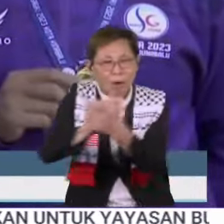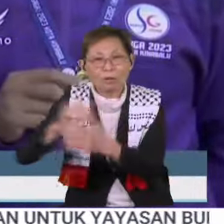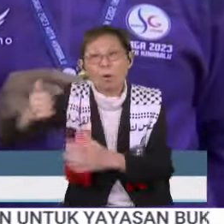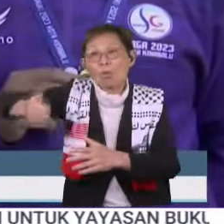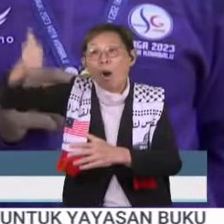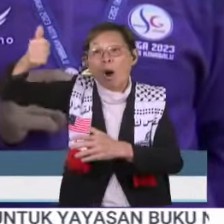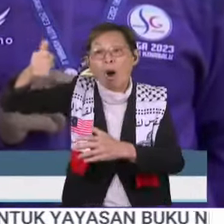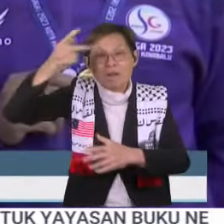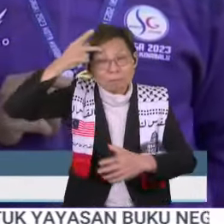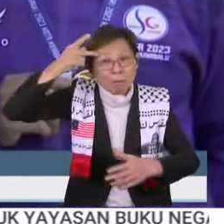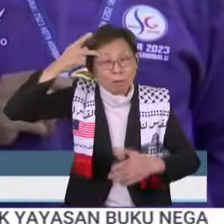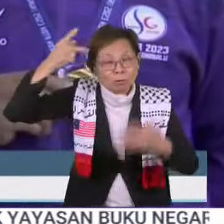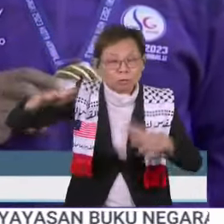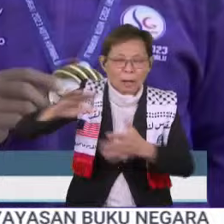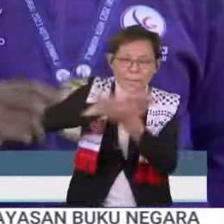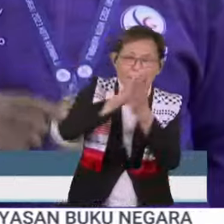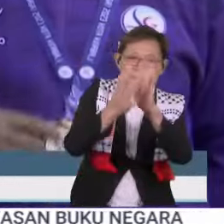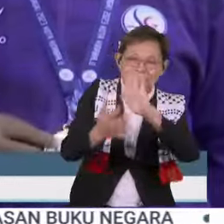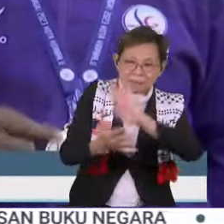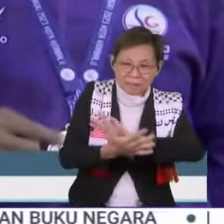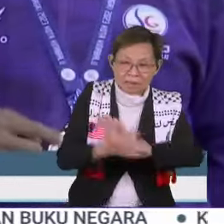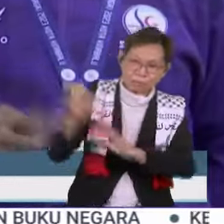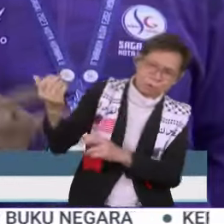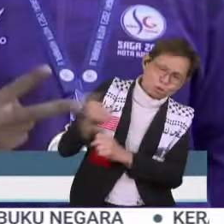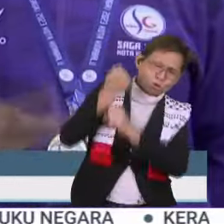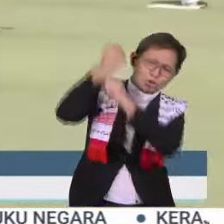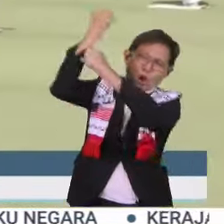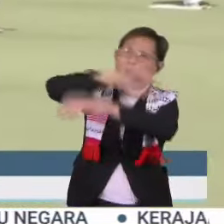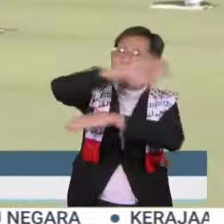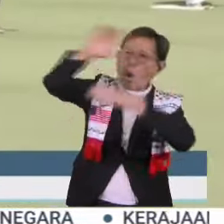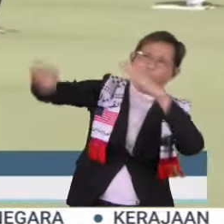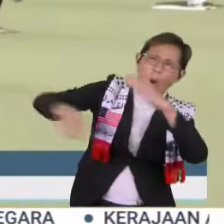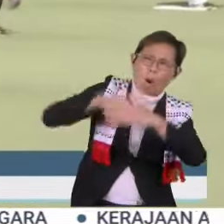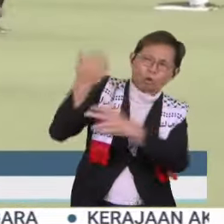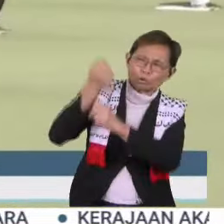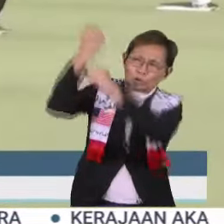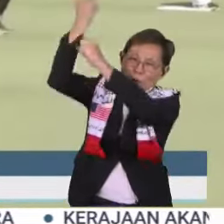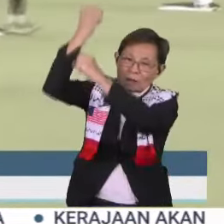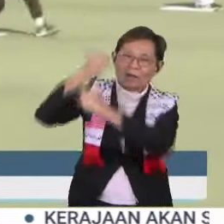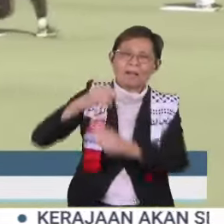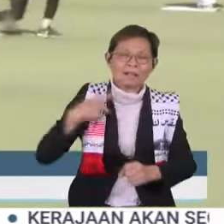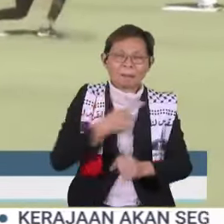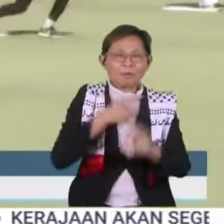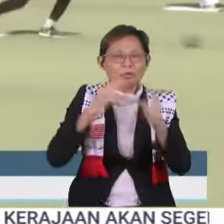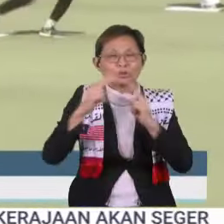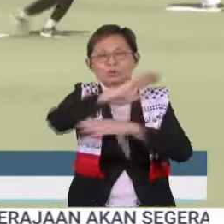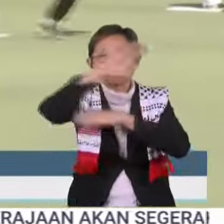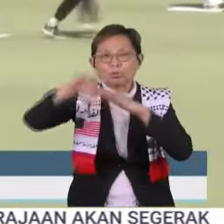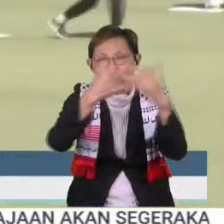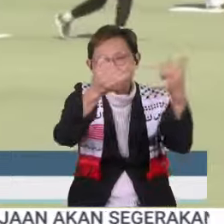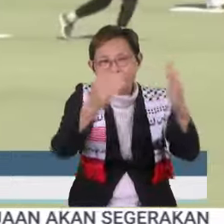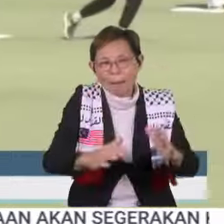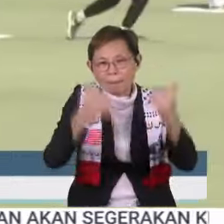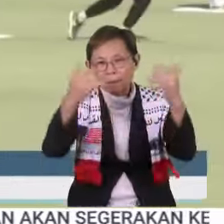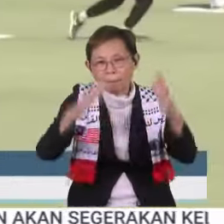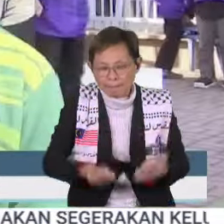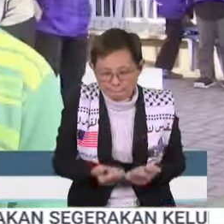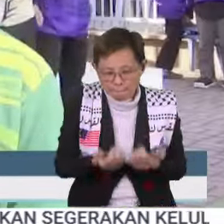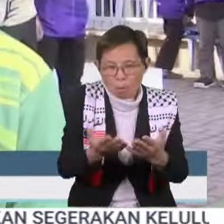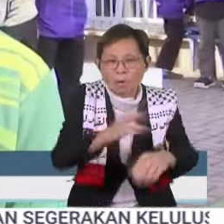terutama kepada Keningau yang telah pun menjadi juara keseluruhan. Tahniah juga kami ucapkan kepada semua pemain-pemain Bowls and